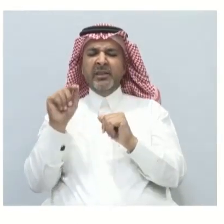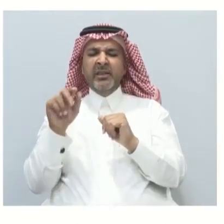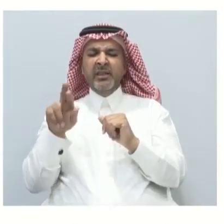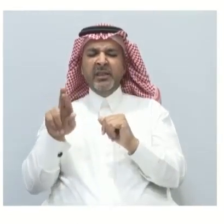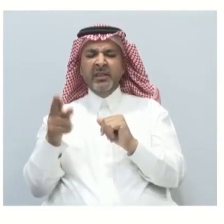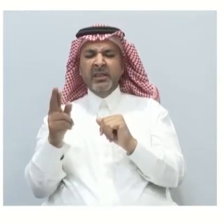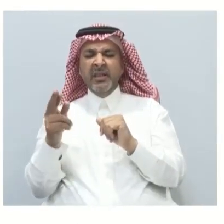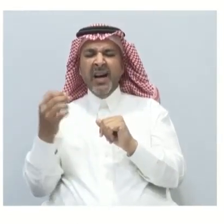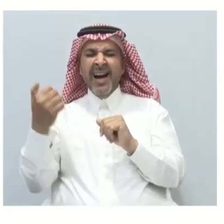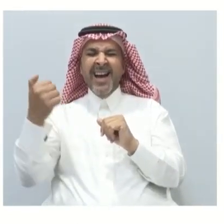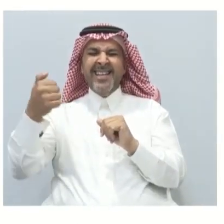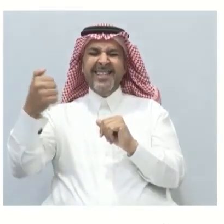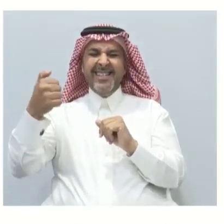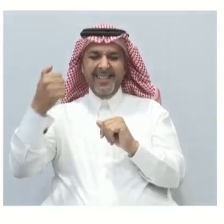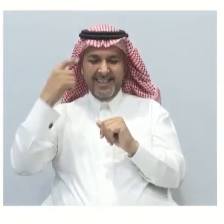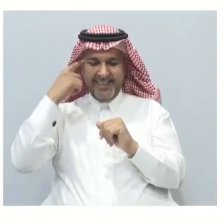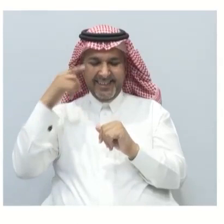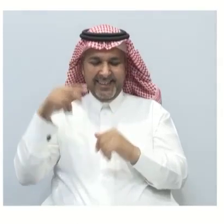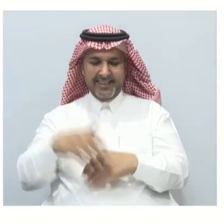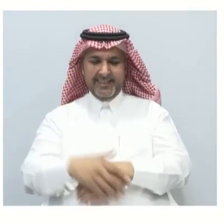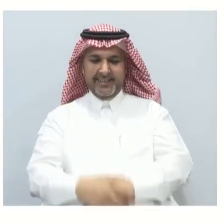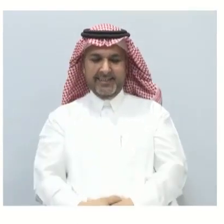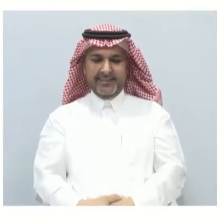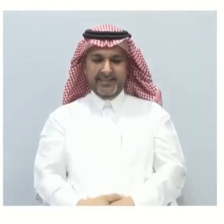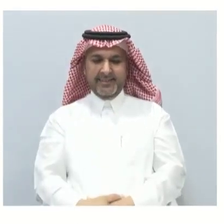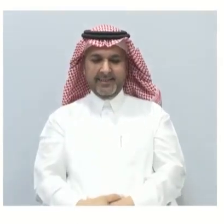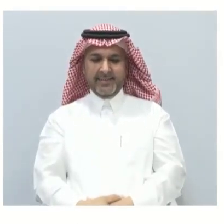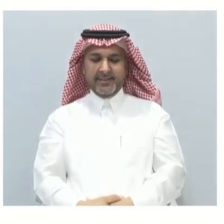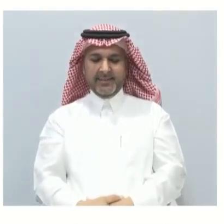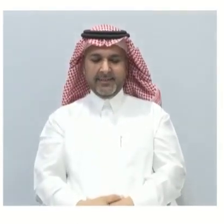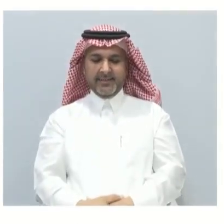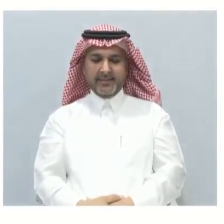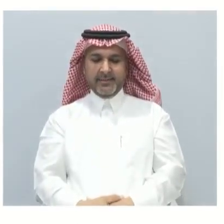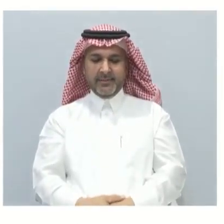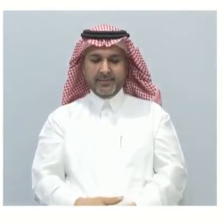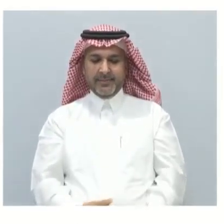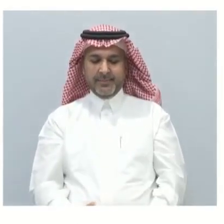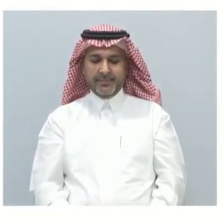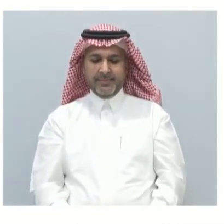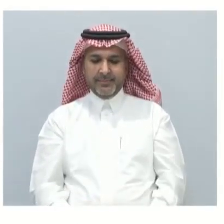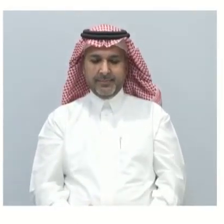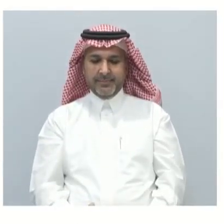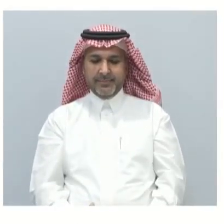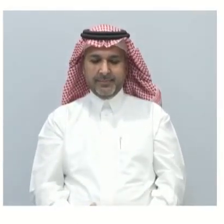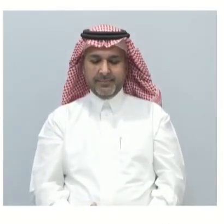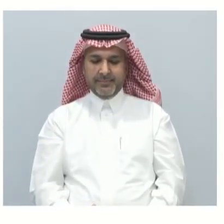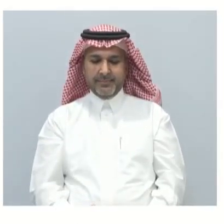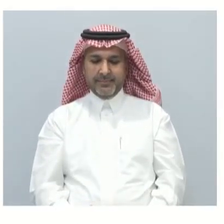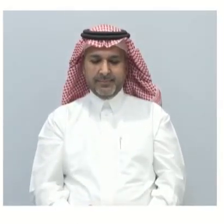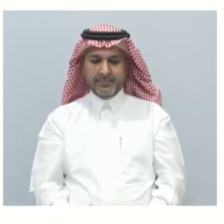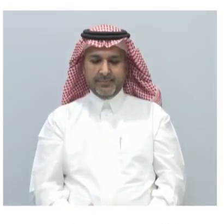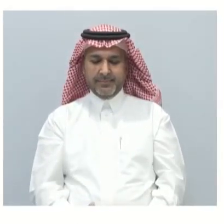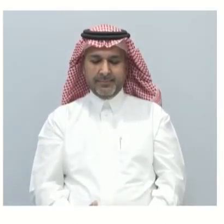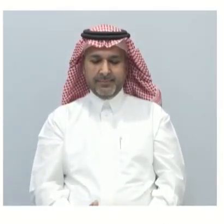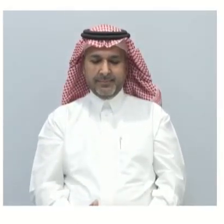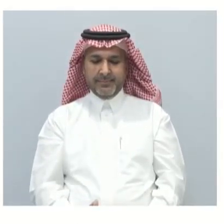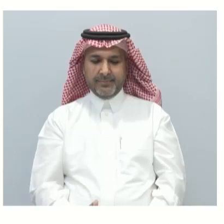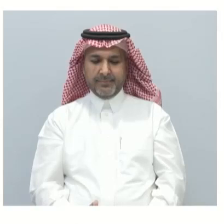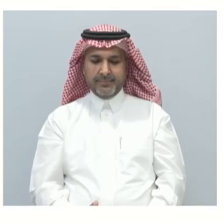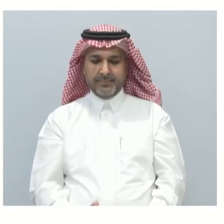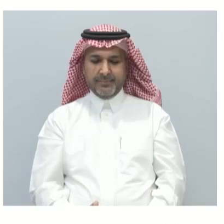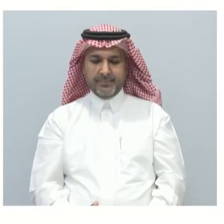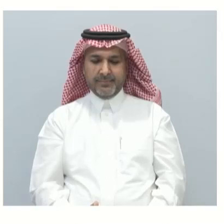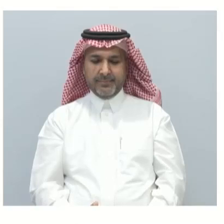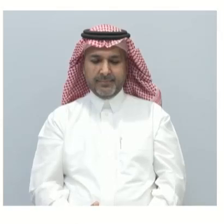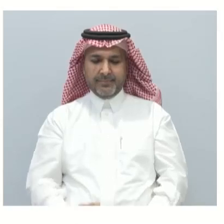60% تقريبا 0.6% فبالتالي 66 فبالتالي يطلع 0.6 تقريبا